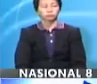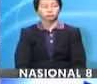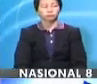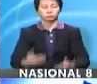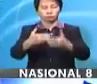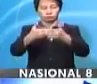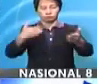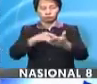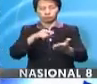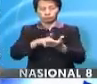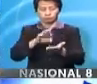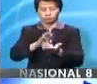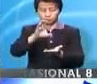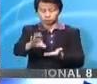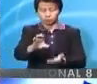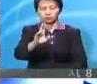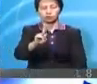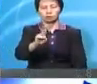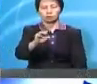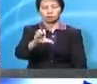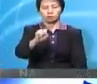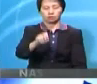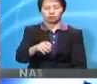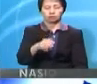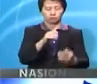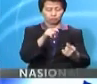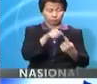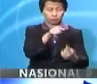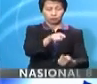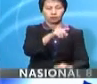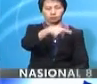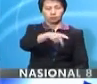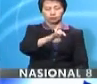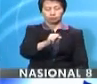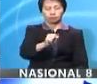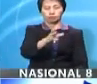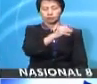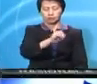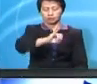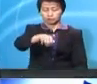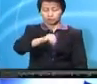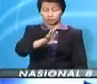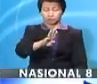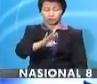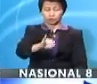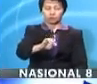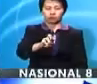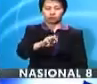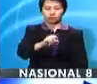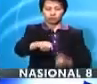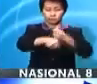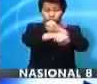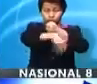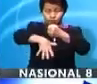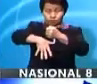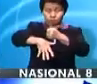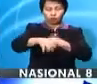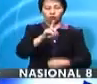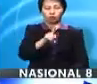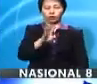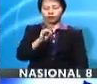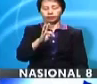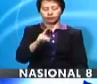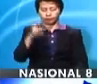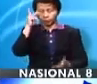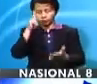Sebelum ini, pelaburan KWSP terhadap Panglima Power dan Jimah Energy Ventures, iaitu anak syarikat 1MDB